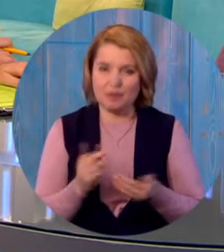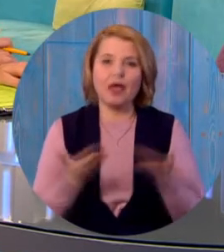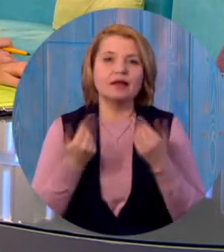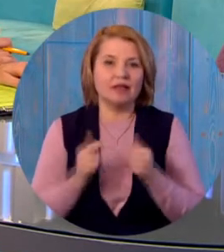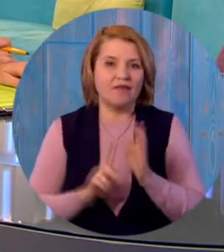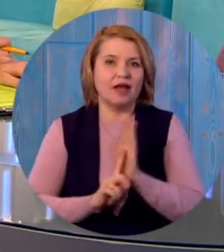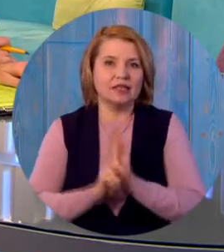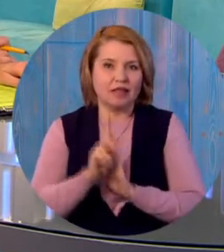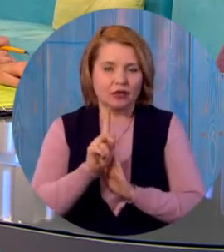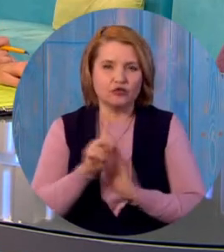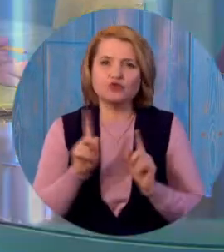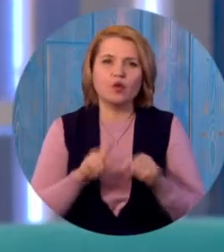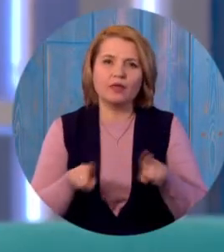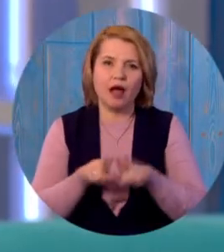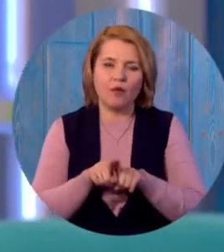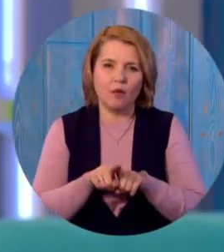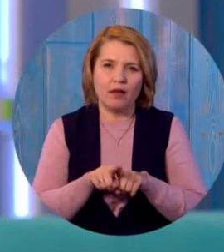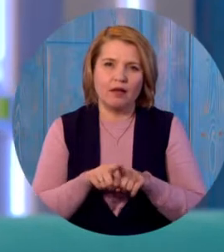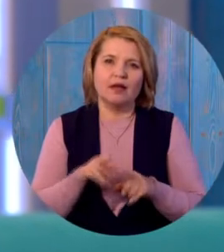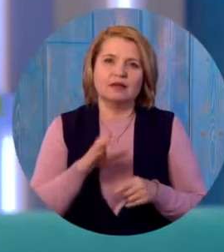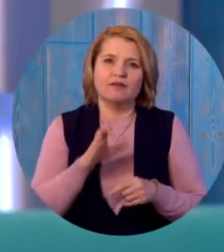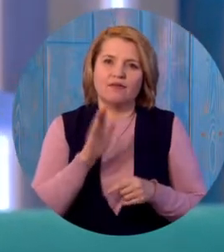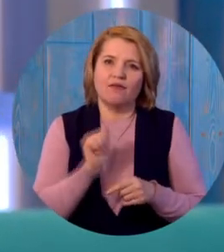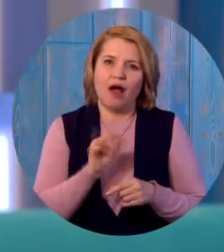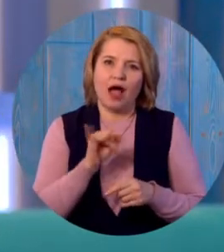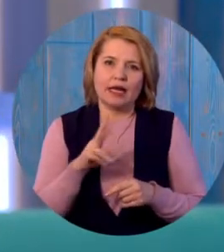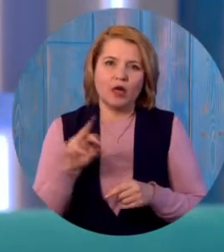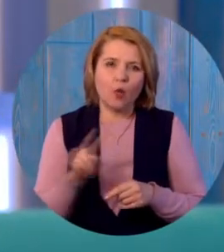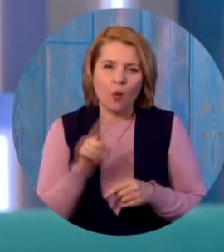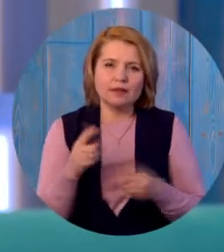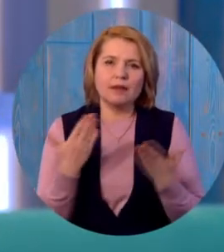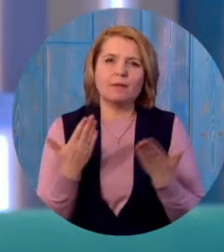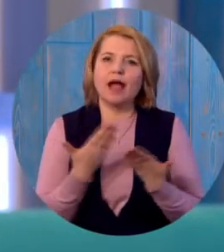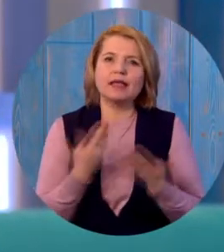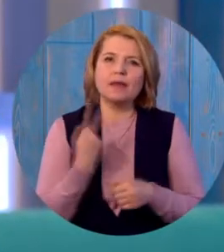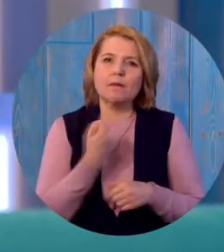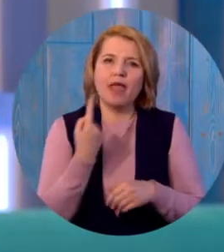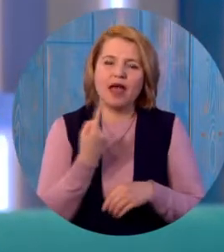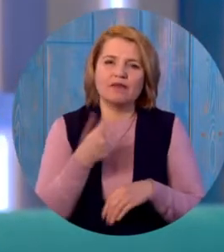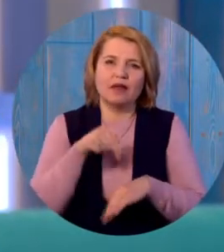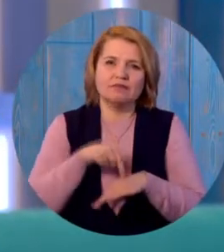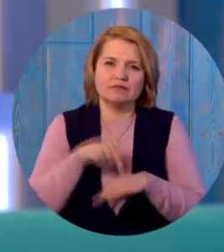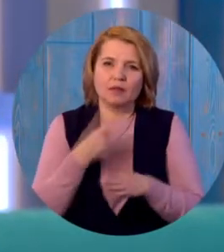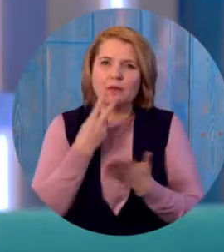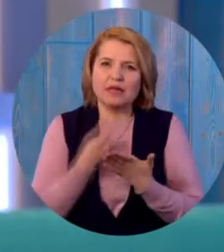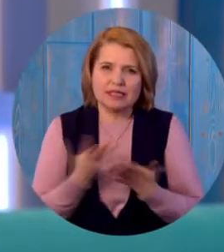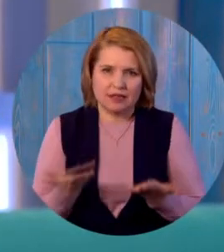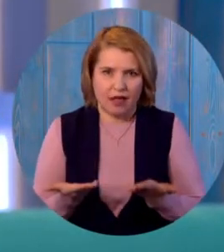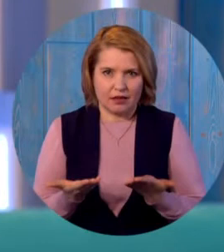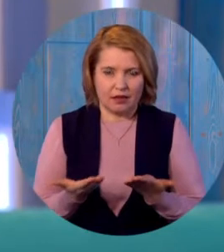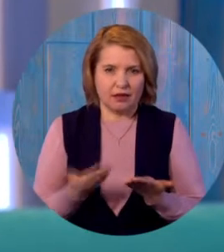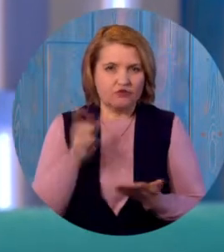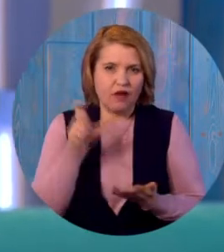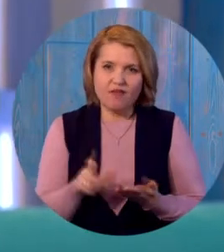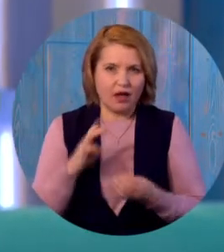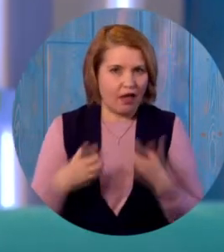с симптомов варикоза, с первых признаков. Если у человека ничего никогда в жизни не беспокоило, может ли он понять, что вот с этого